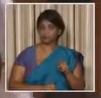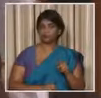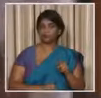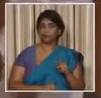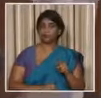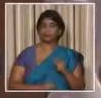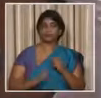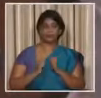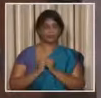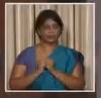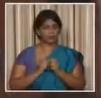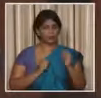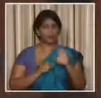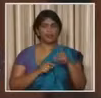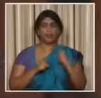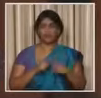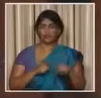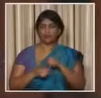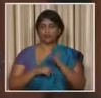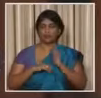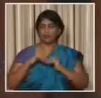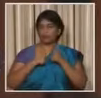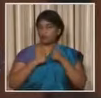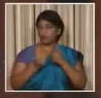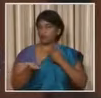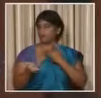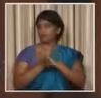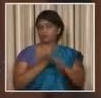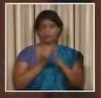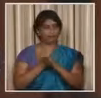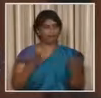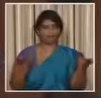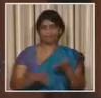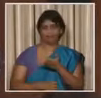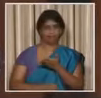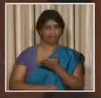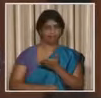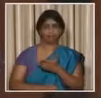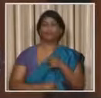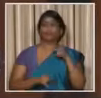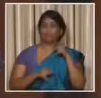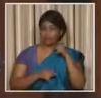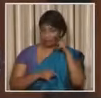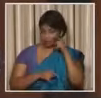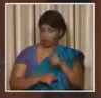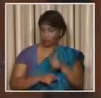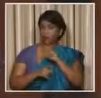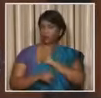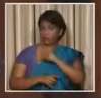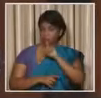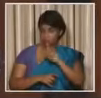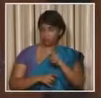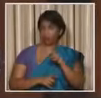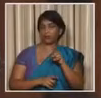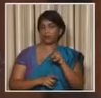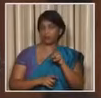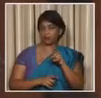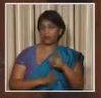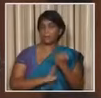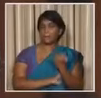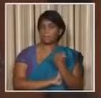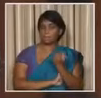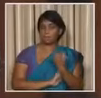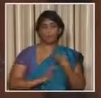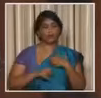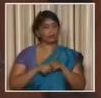என்னுடைய நேரத்தை நான் சொல்ல வந்தபடியும் ஏன் அதிகார பகிர்வு முக்கியம்ன்றது ஒரு கேபினட் அமைச்சர் இருந்து கூட மீன்பிடி துறை என்ற